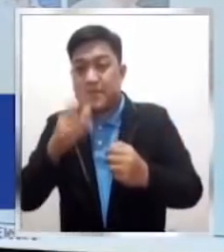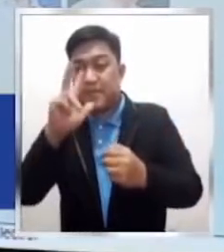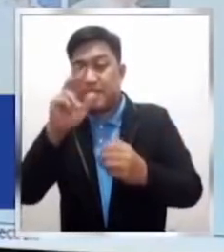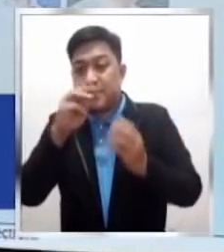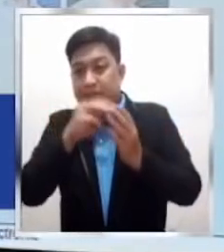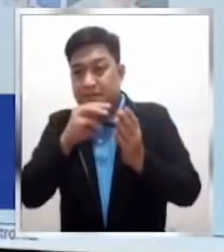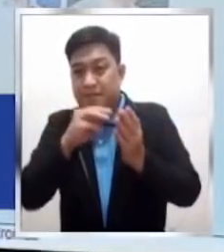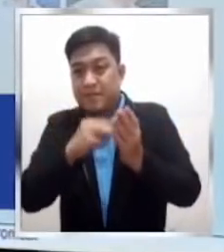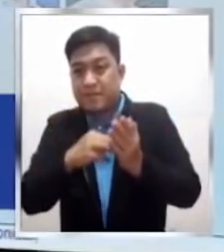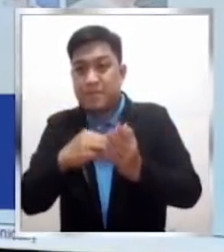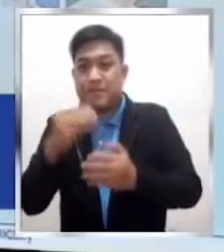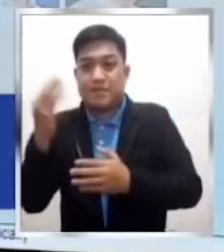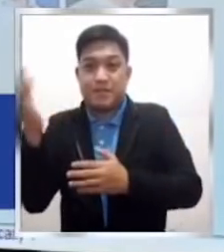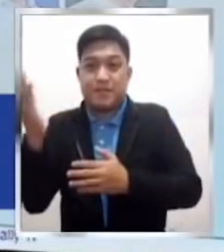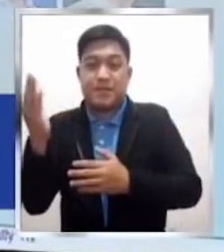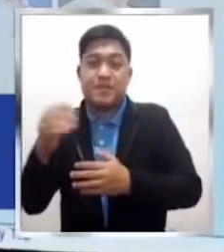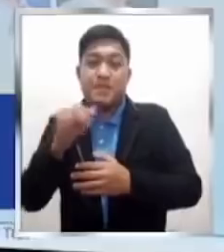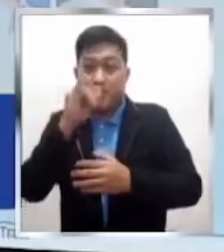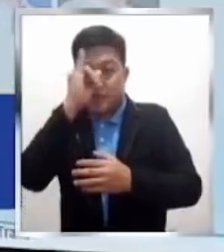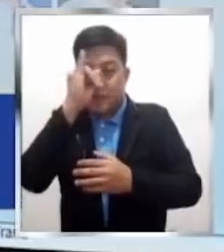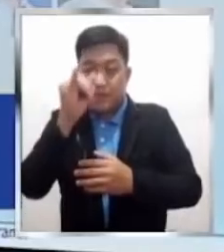3,275,855. Isko Moreno na may